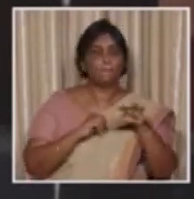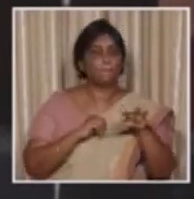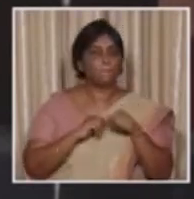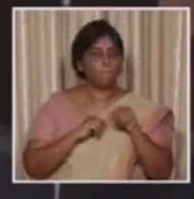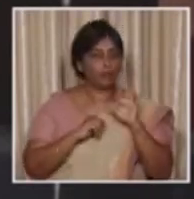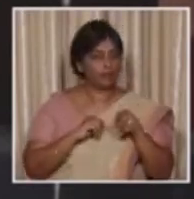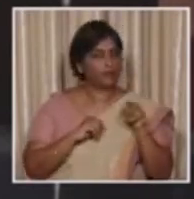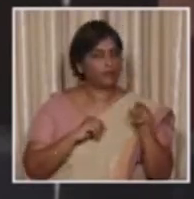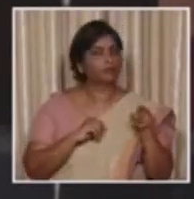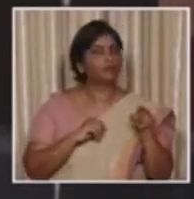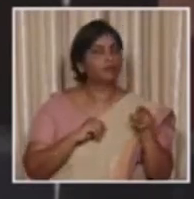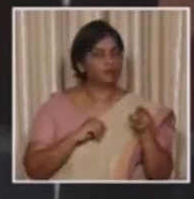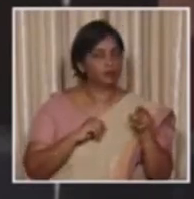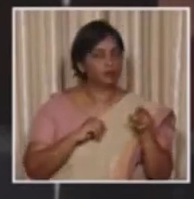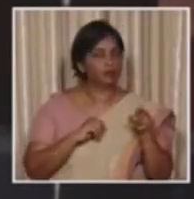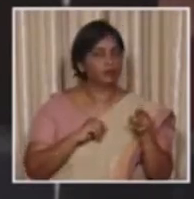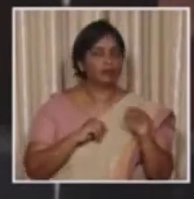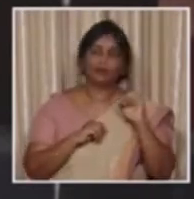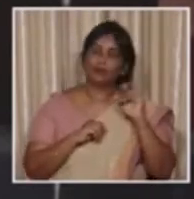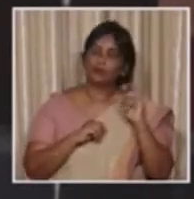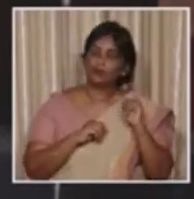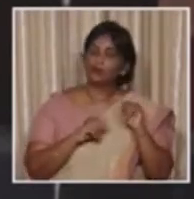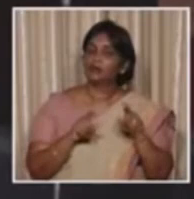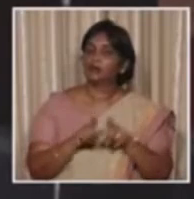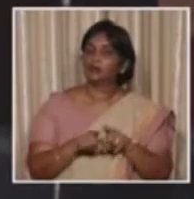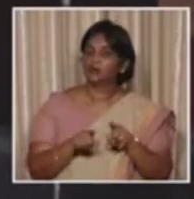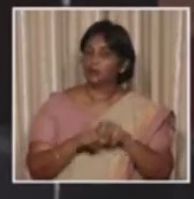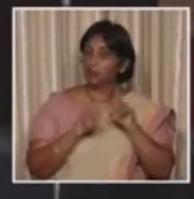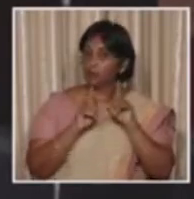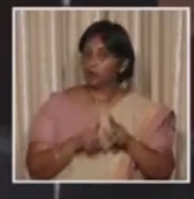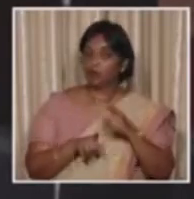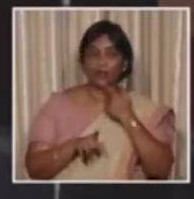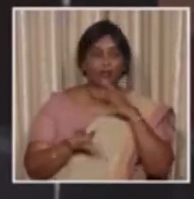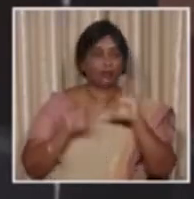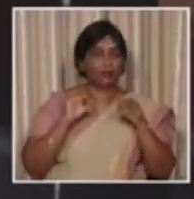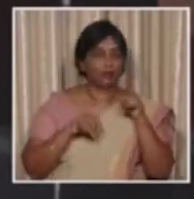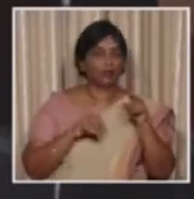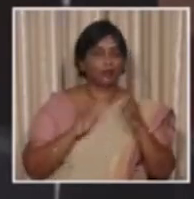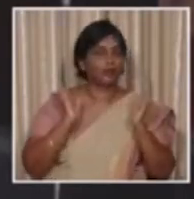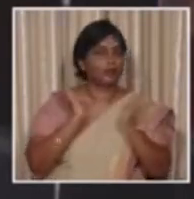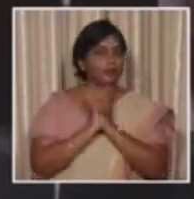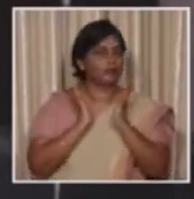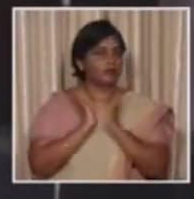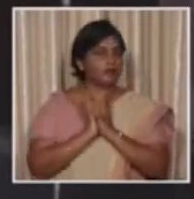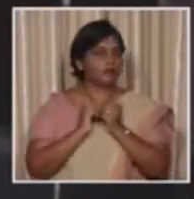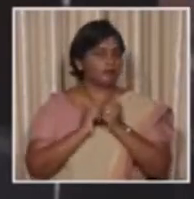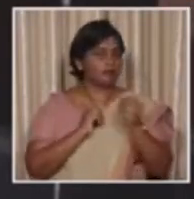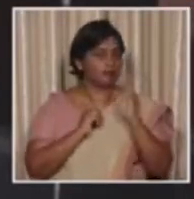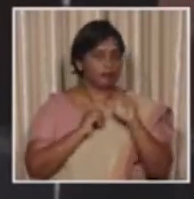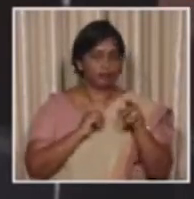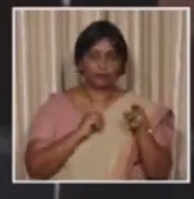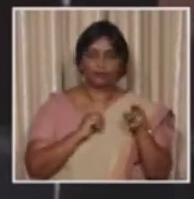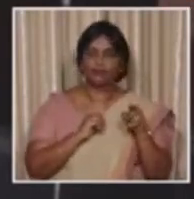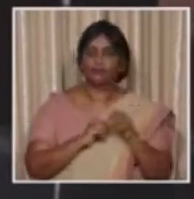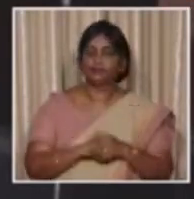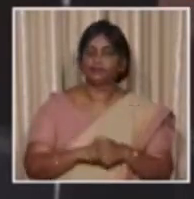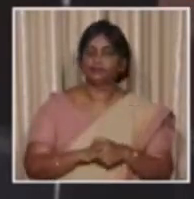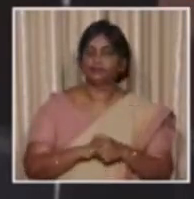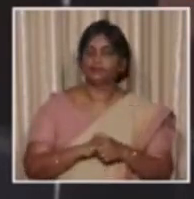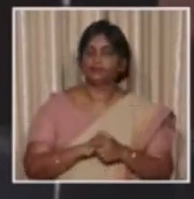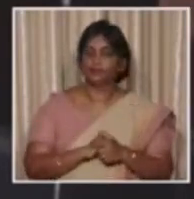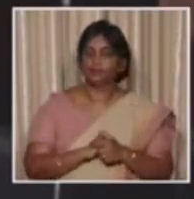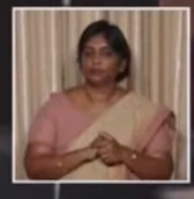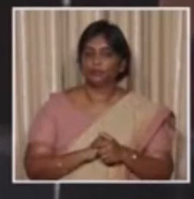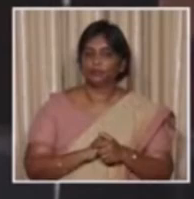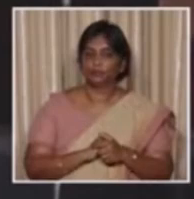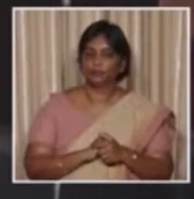காணிகள் இப்பொழுது காடாக மாறி வருகின்றதை நாங்கள் அவதானிக்கக்கூடியதாக இருக்கிறது. இது என்ன என்ன நோக்கம் என்றால், பெருந்தோட்டங்களிலே அந்த